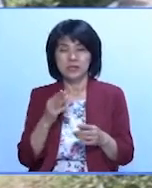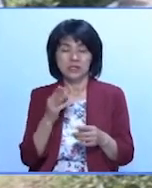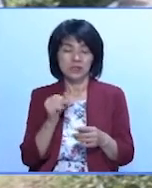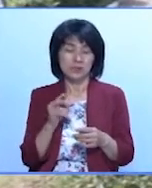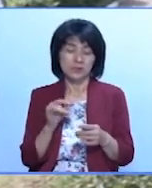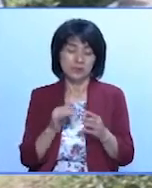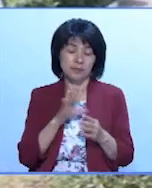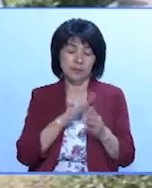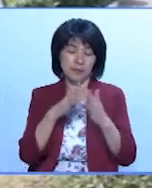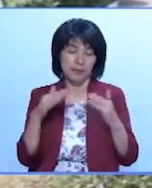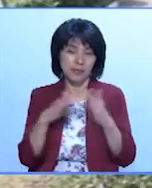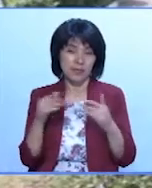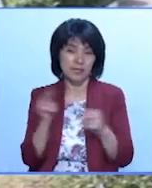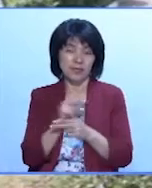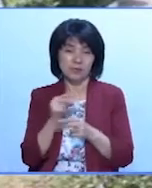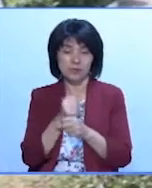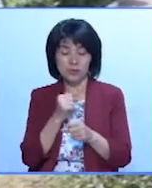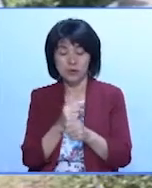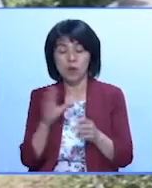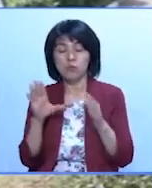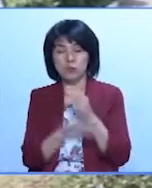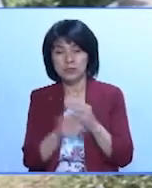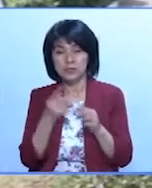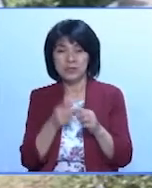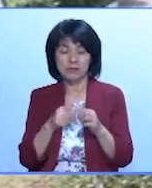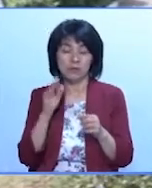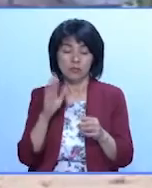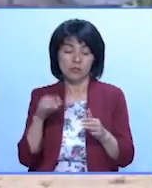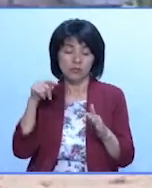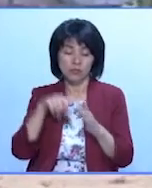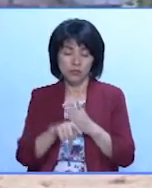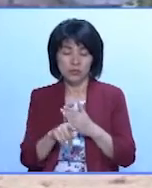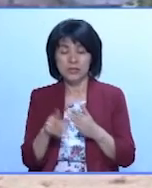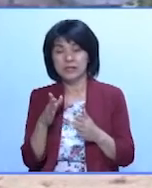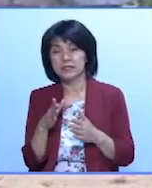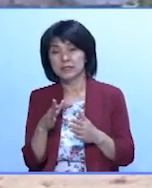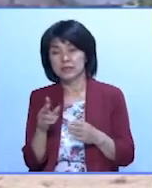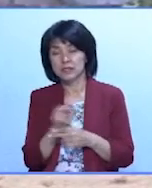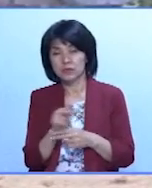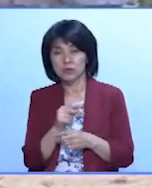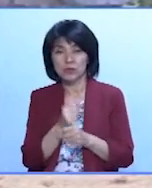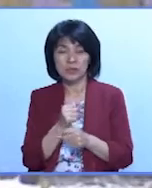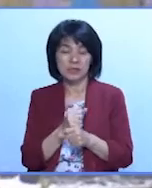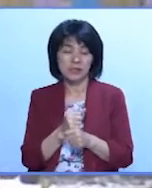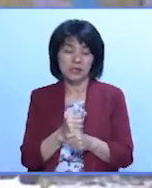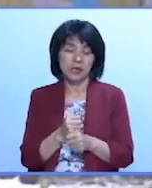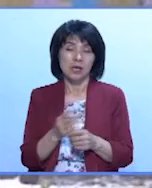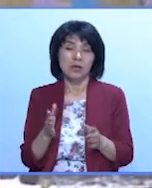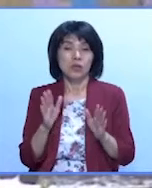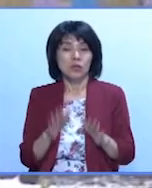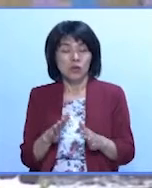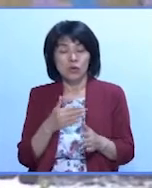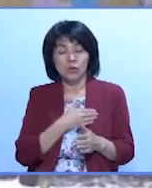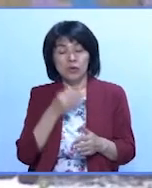жөндеп, кейін ішкерлеу жұмыстарына көшеміз. Перепланировка, замена. Негізгі жұмыстардан бөлек ғимарат ауласы да